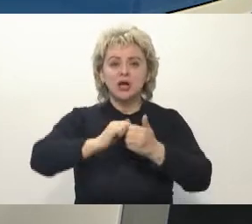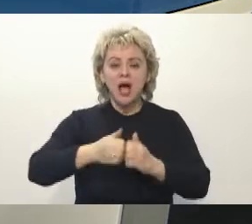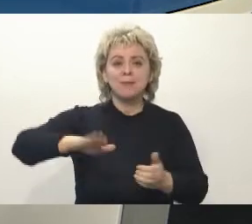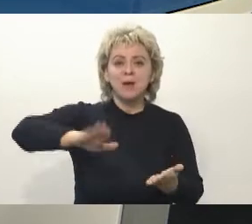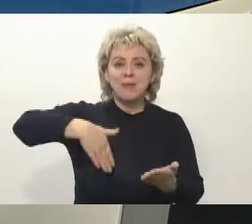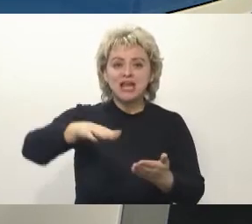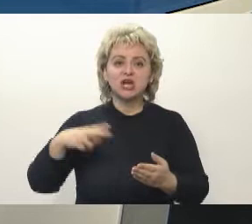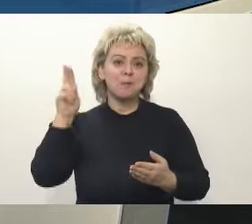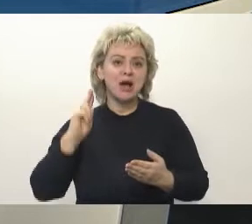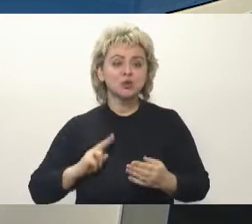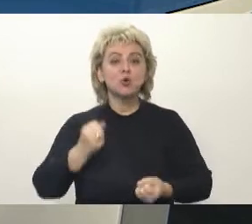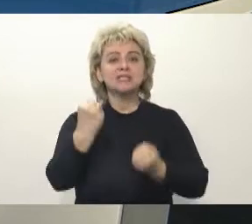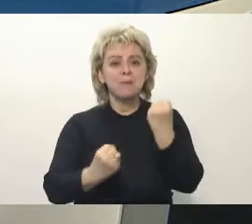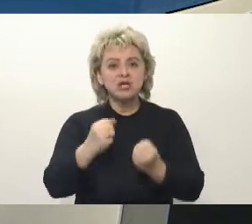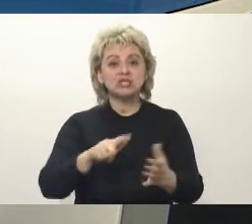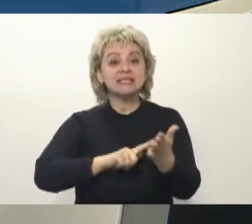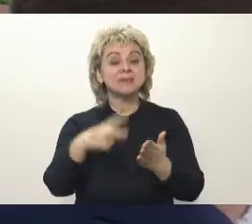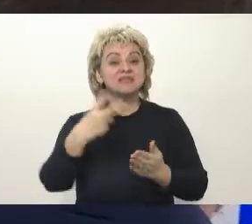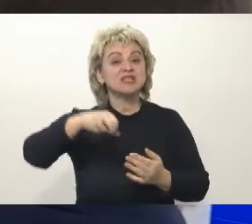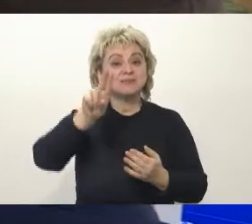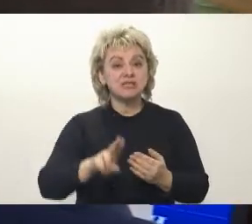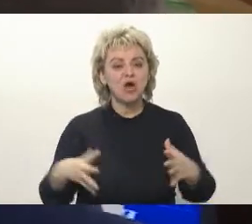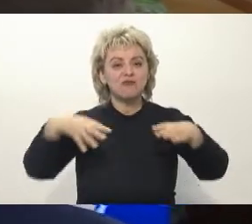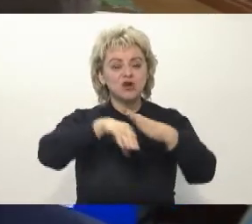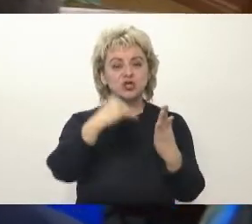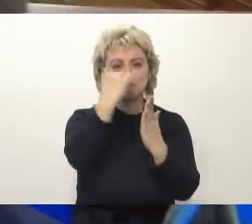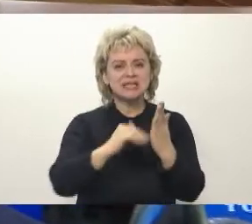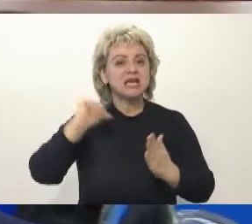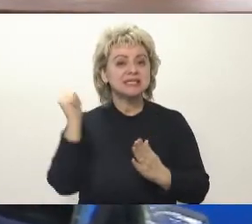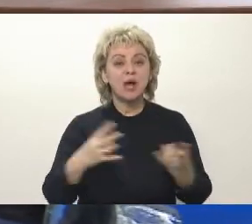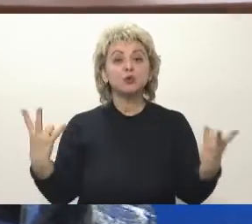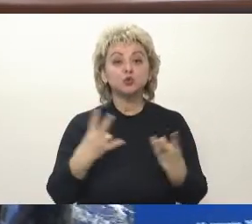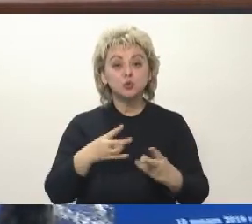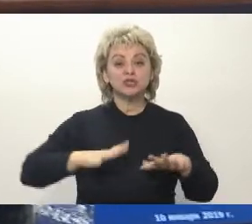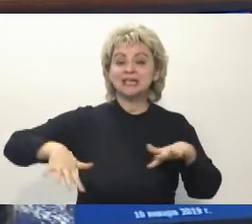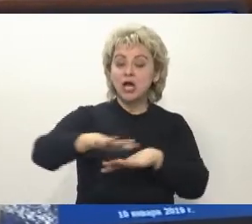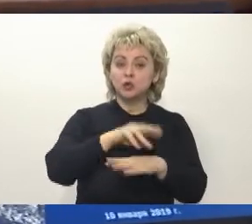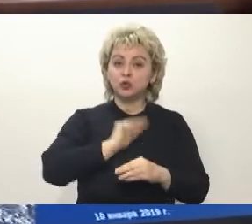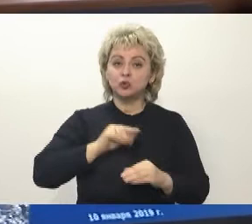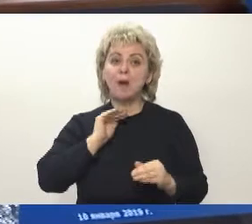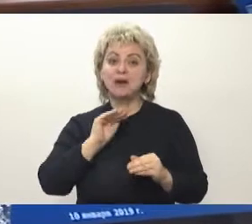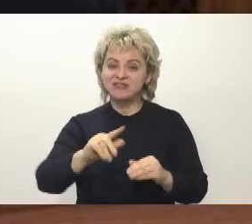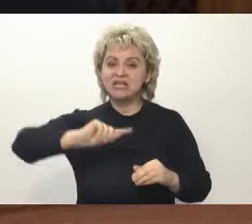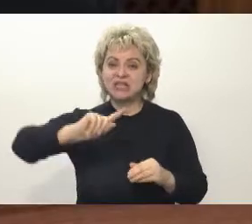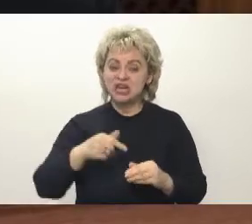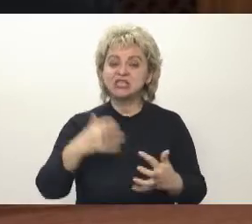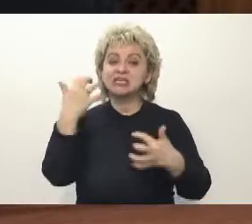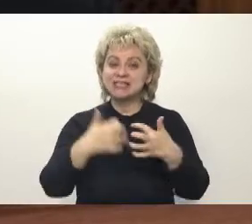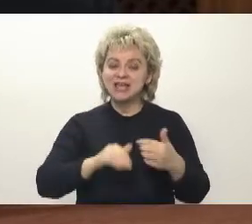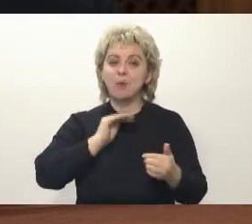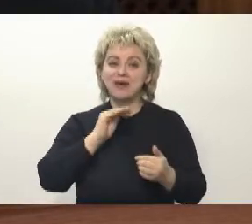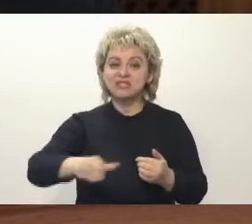маляры, матросы, машинисты. 72 специальности вошли в перечень самых востребованных на рынке труда профессий, требующих